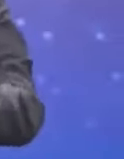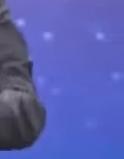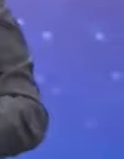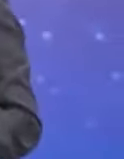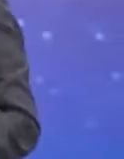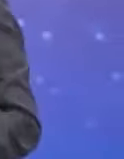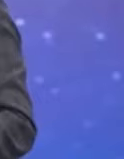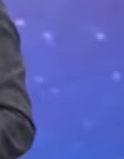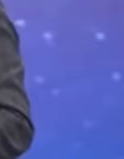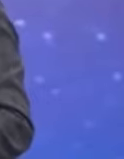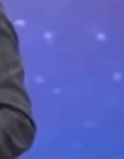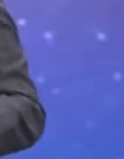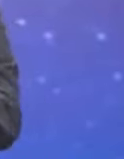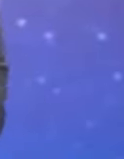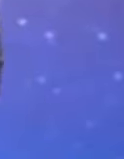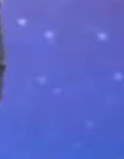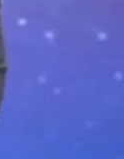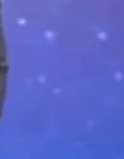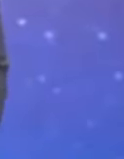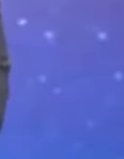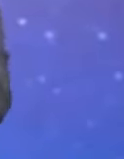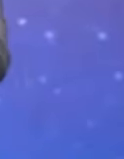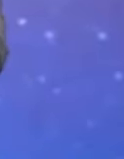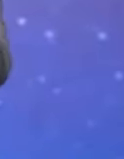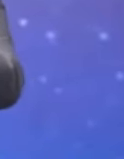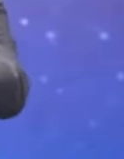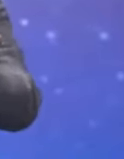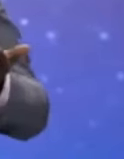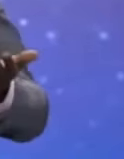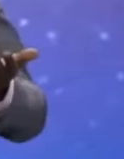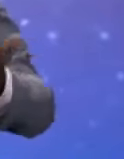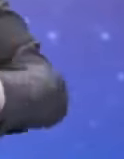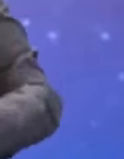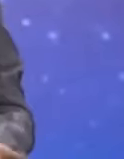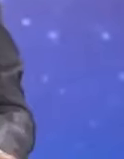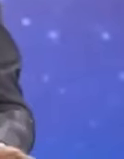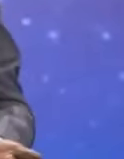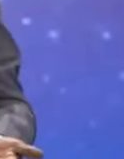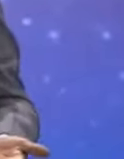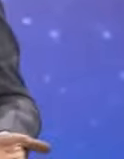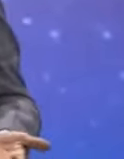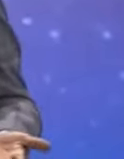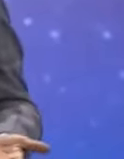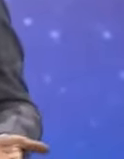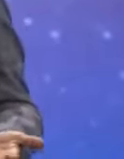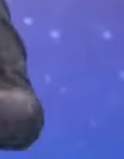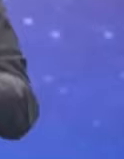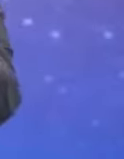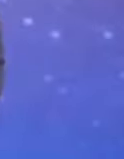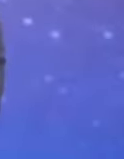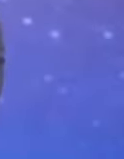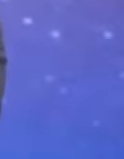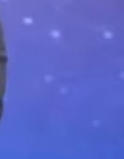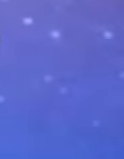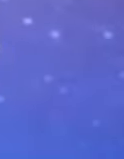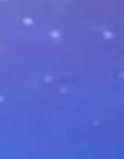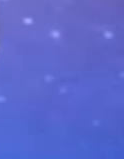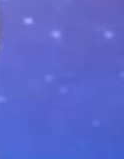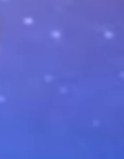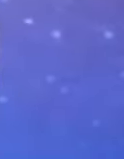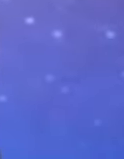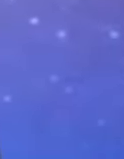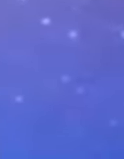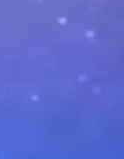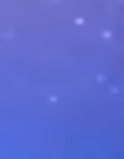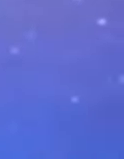infidèles sur un jour étranger maintenant un croyant quand vous devenez croyant vous devenez croyant maintenant aujourd'hui parce que